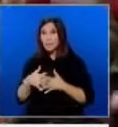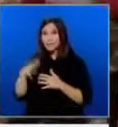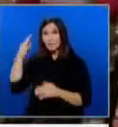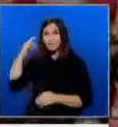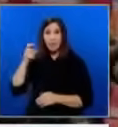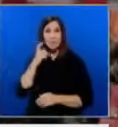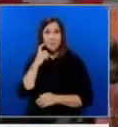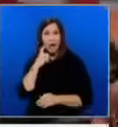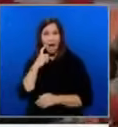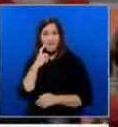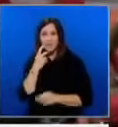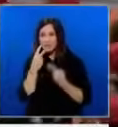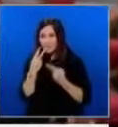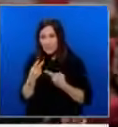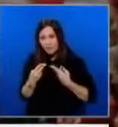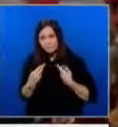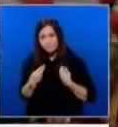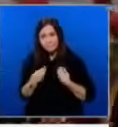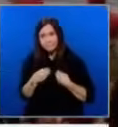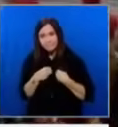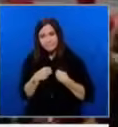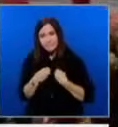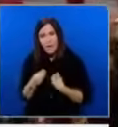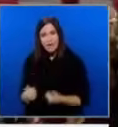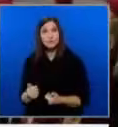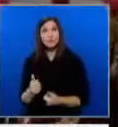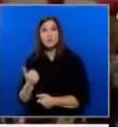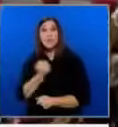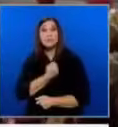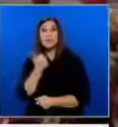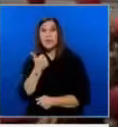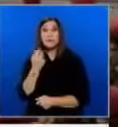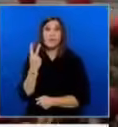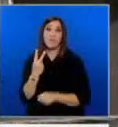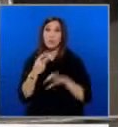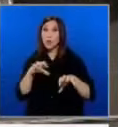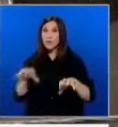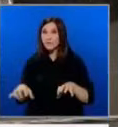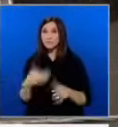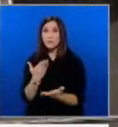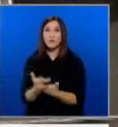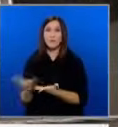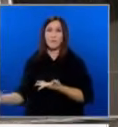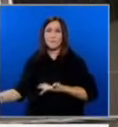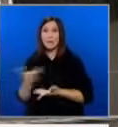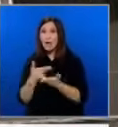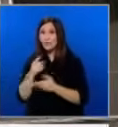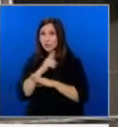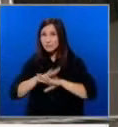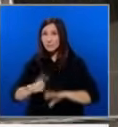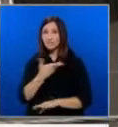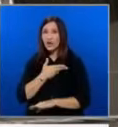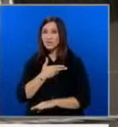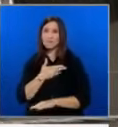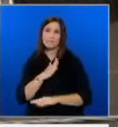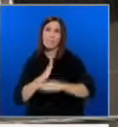американският президент Джо Байден, изразиха загриженост, че убийствата на лидерите на двете групировки са поставили преговорите за мир в